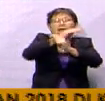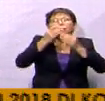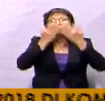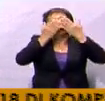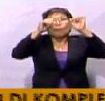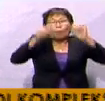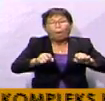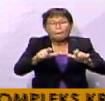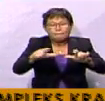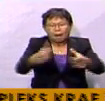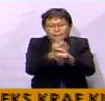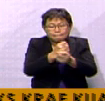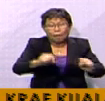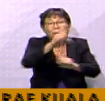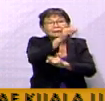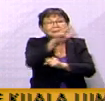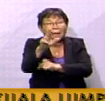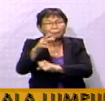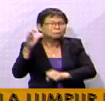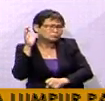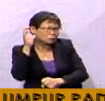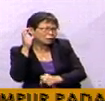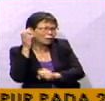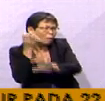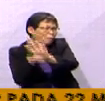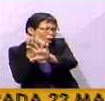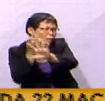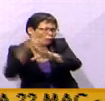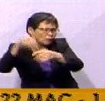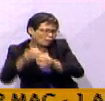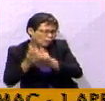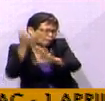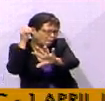bernafas. Pasukan penyelamat di lokasi juga mendengar bunyi ketukan dari dalam